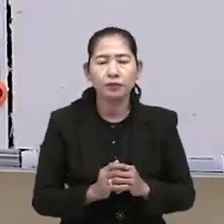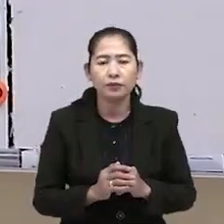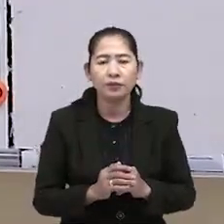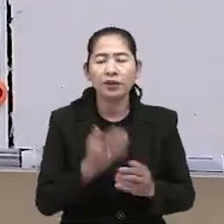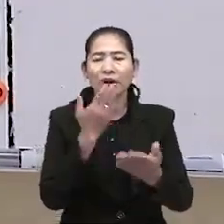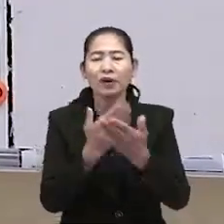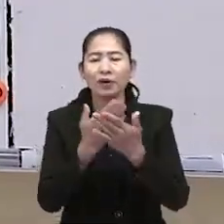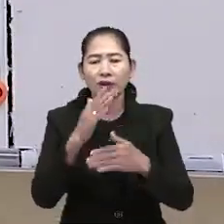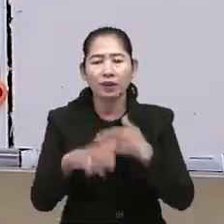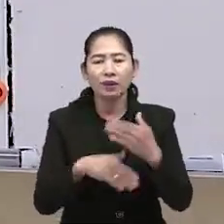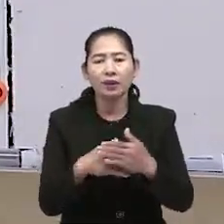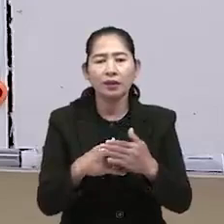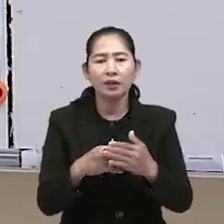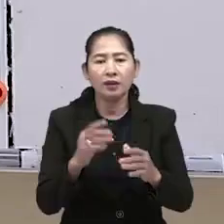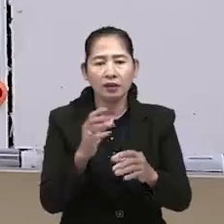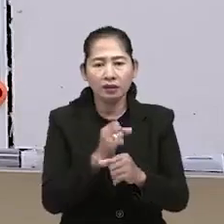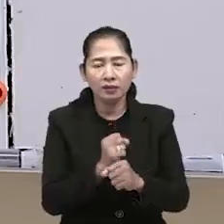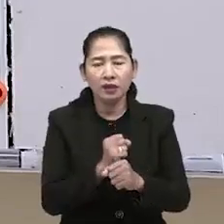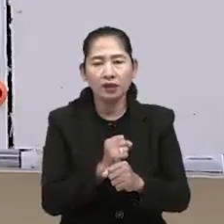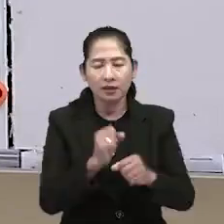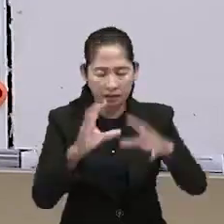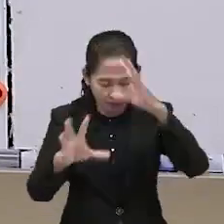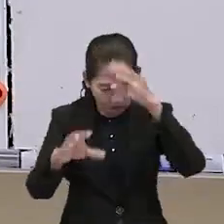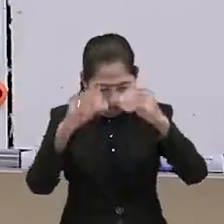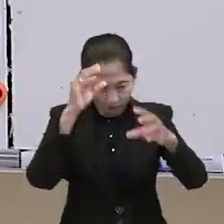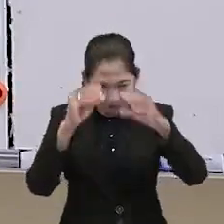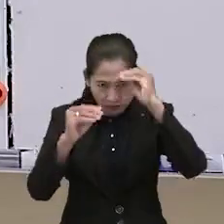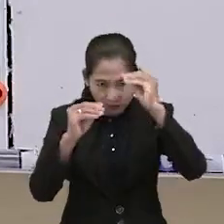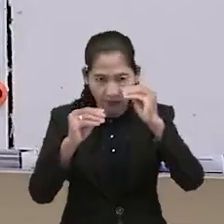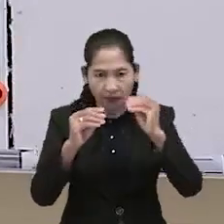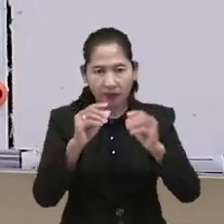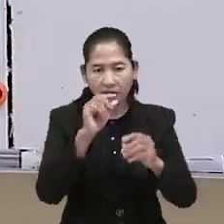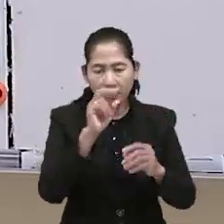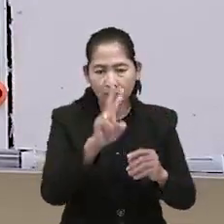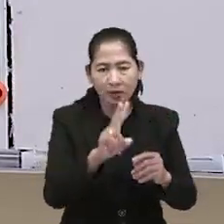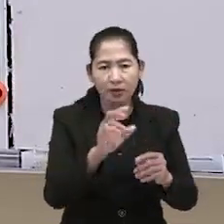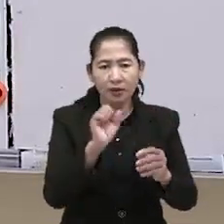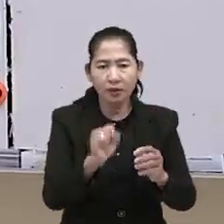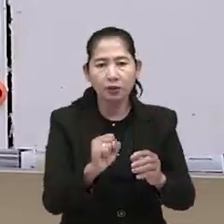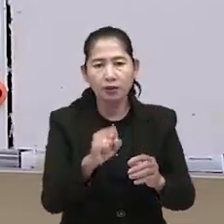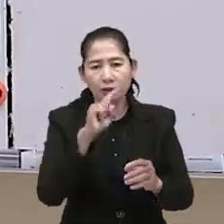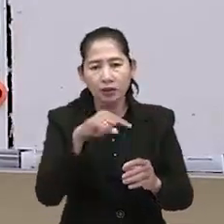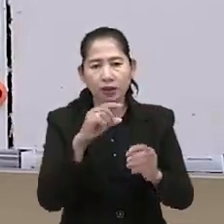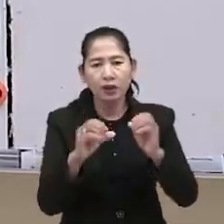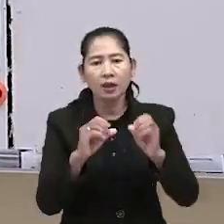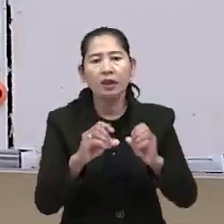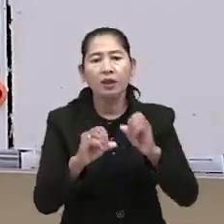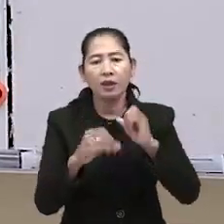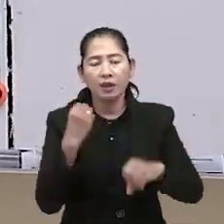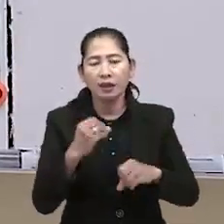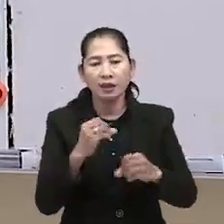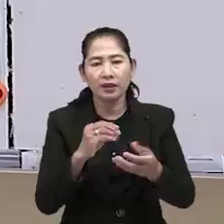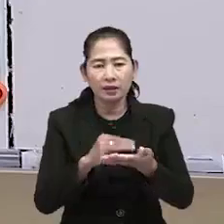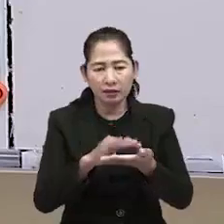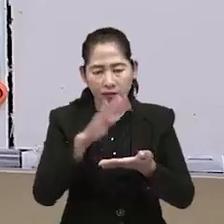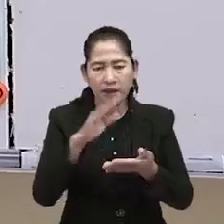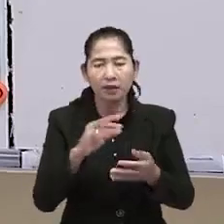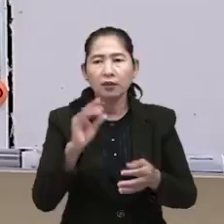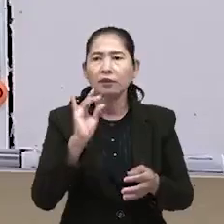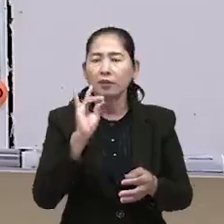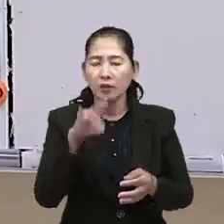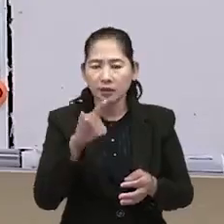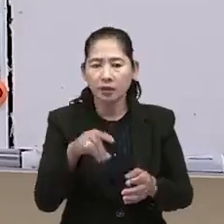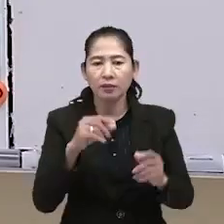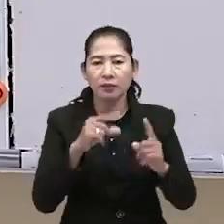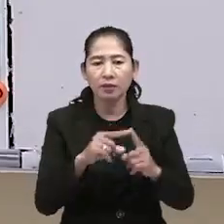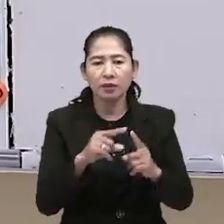អរគុណចាទាំងអស់គ្នាអំបីមិញគឺយើងបានរៀនអំពីចំណុចទី2នៃតួស្ក្តីគឺនិយាយអំពីលក្ខណៈសម្បត្តិរបស់សត្វនេះបន្ត